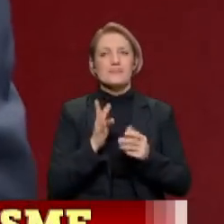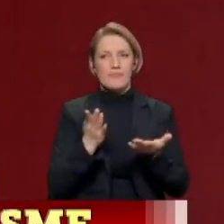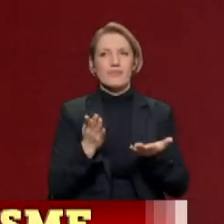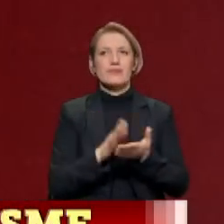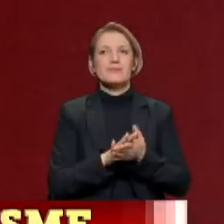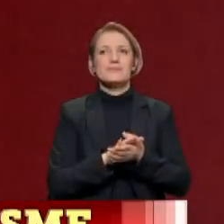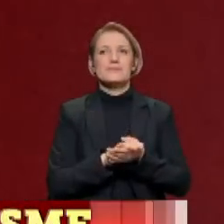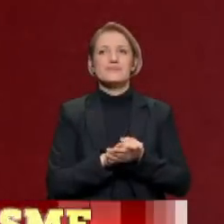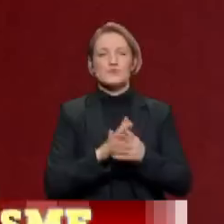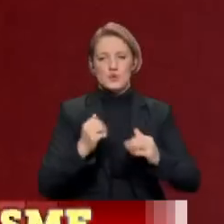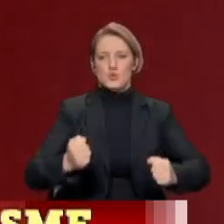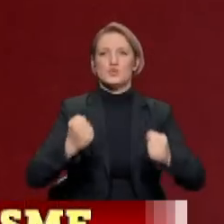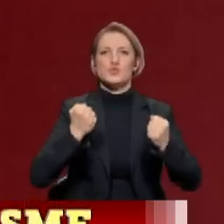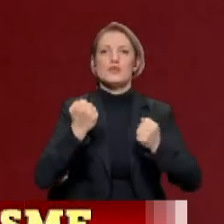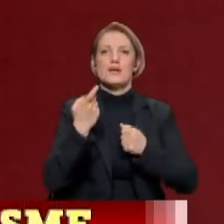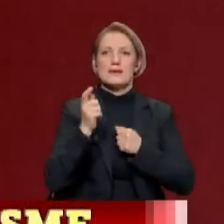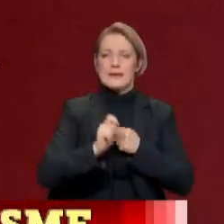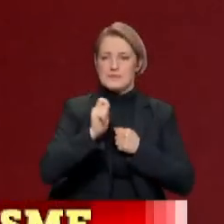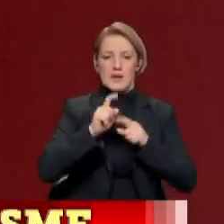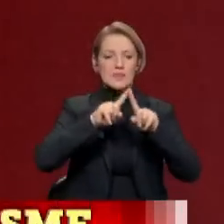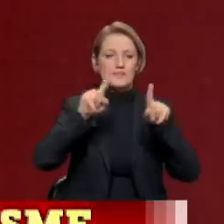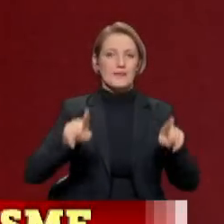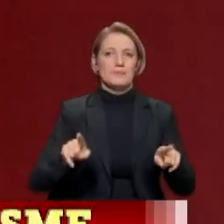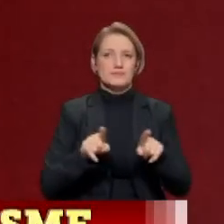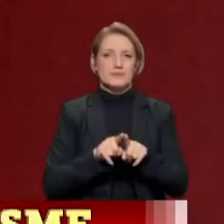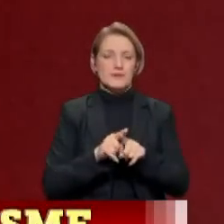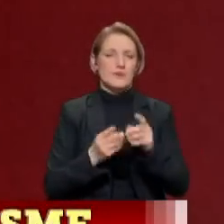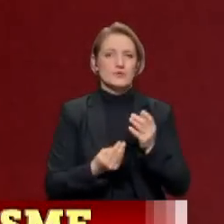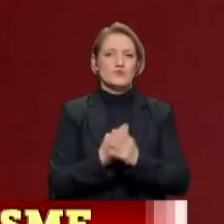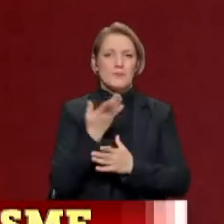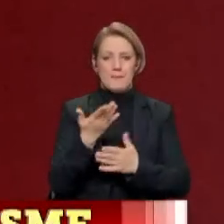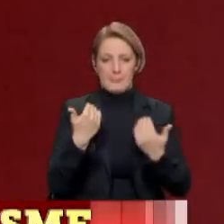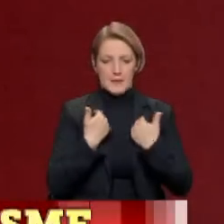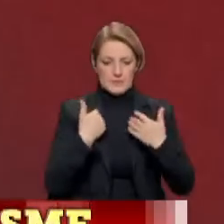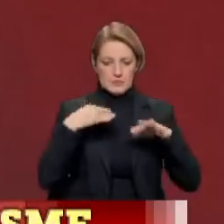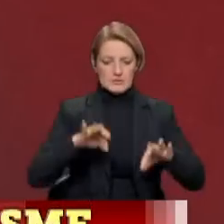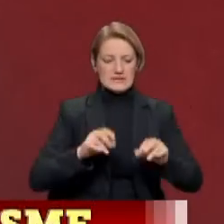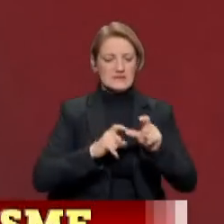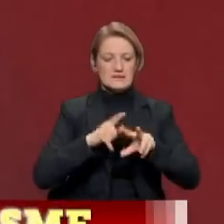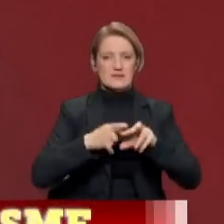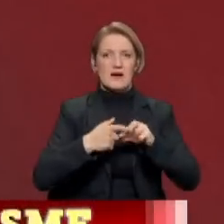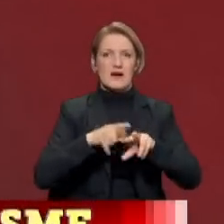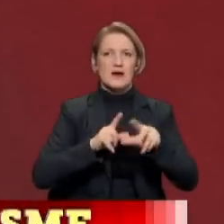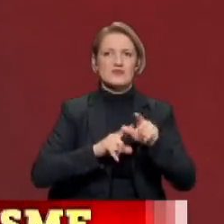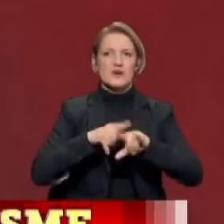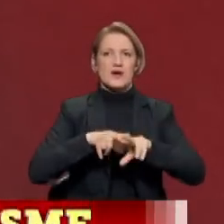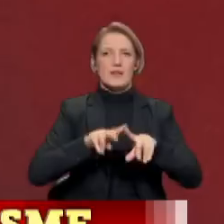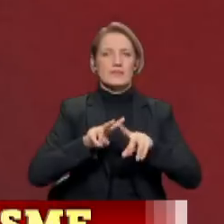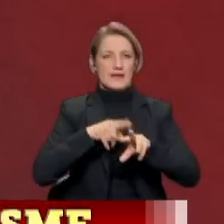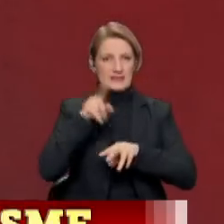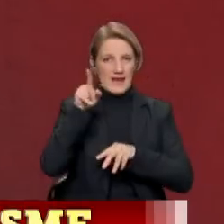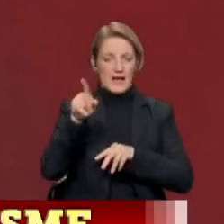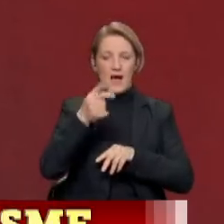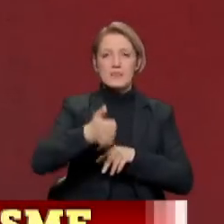tesanütünü güçlendirecek bir tabloyu oluşturdu. Bugün biz zaten Saraçhane'de altı lideri yan yana göreceğiz.